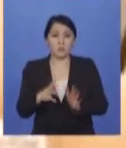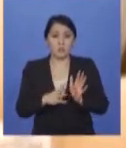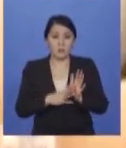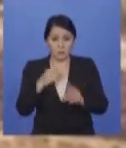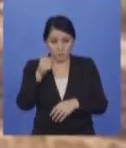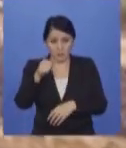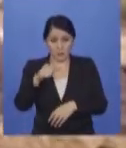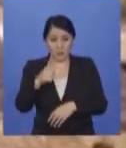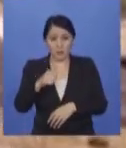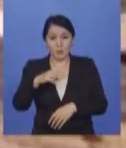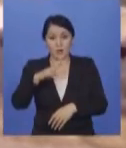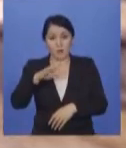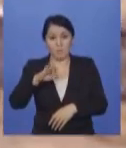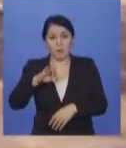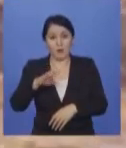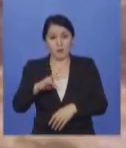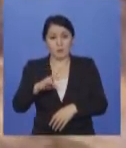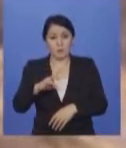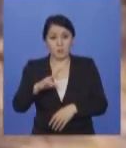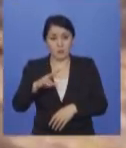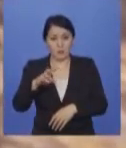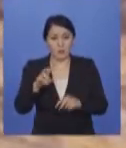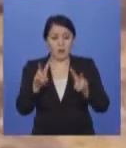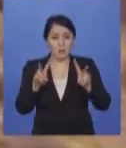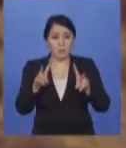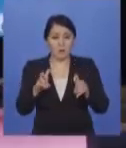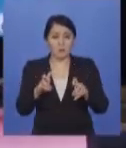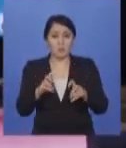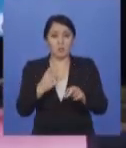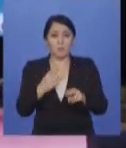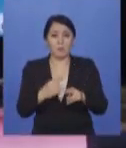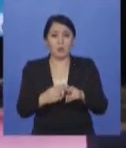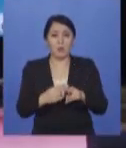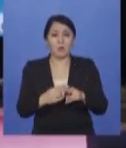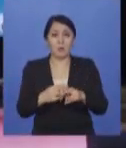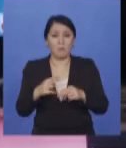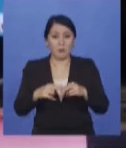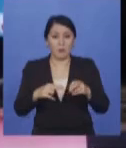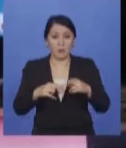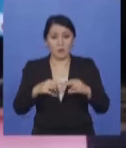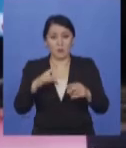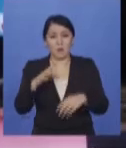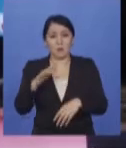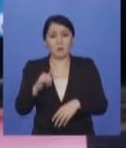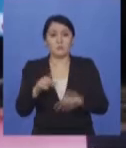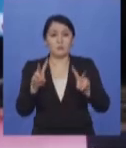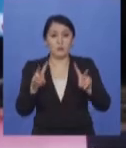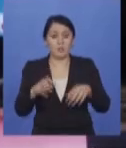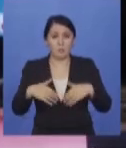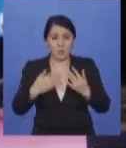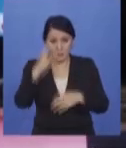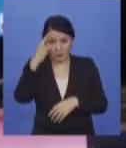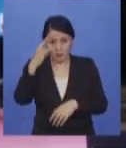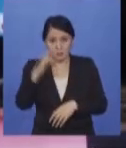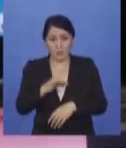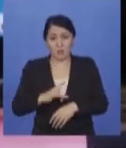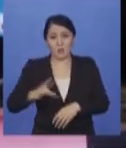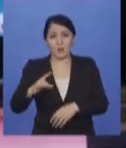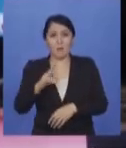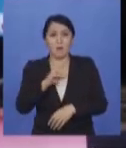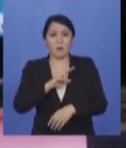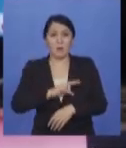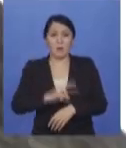1942-1944 жылдары Самарқан деген белгісіз атаумен салынған металлургтер қаласына Теміртау деген ат берген. Қазақстан Республикасы еңбек